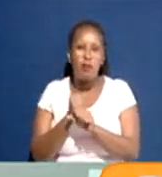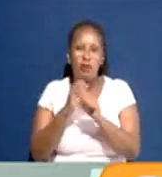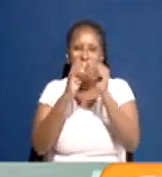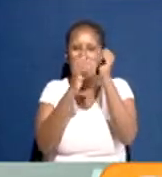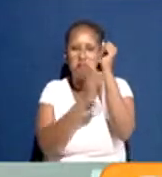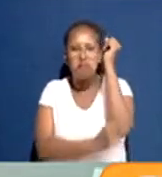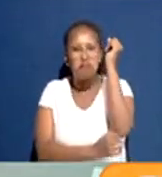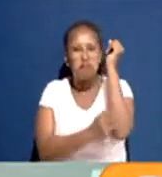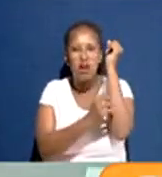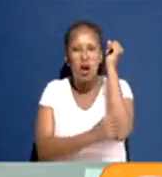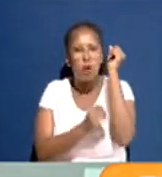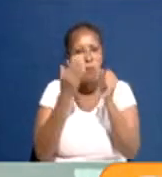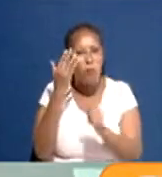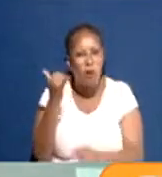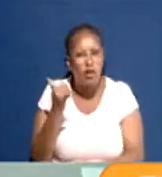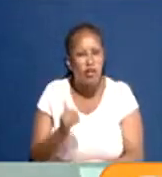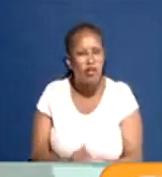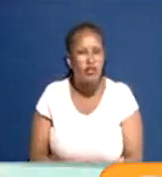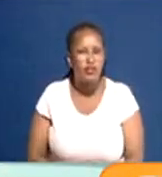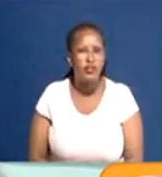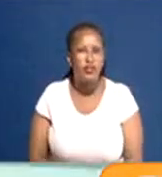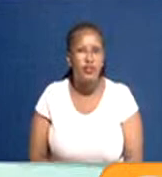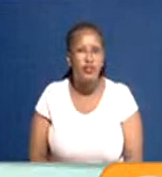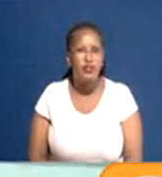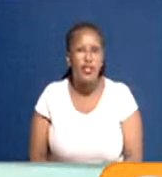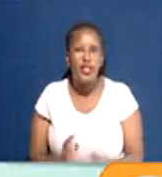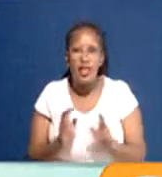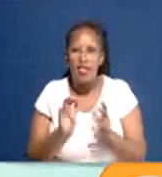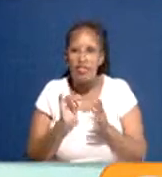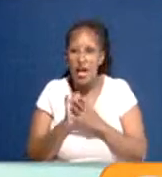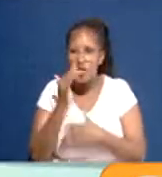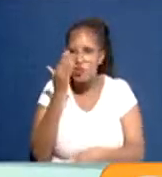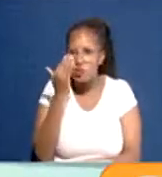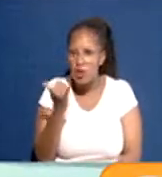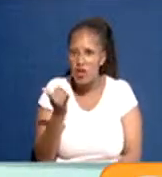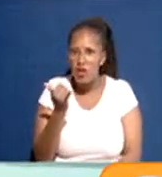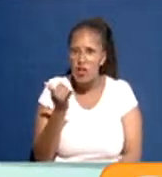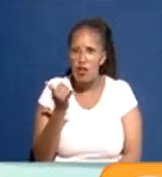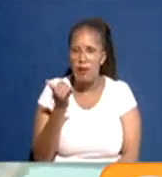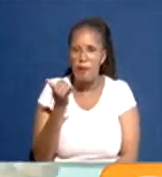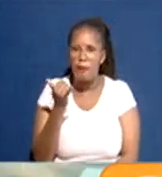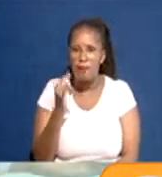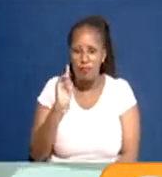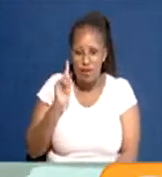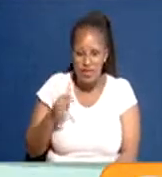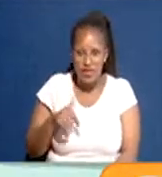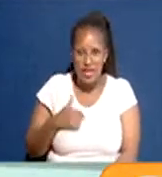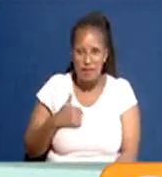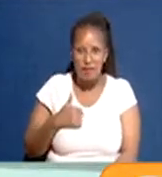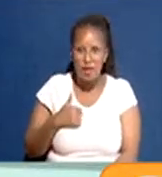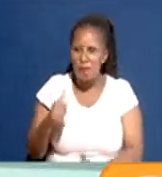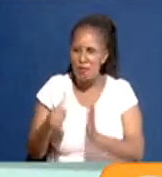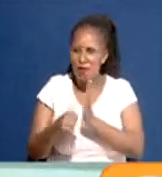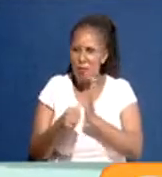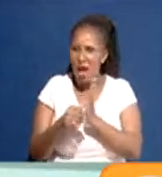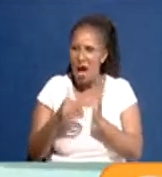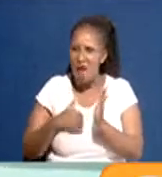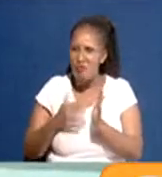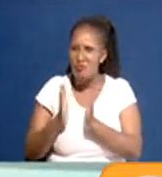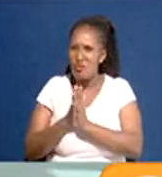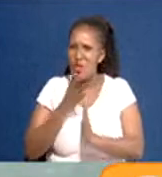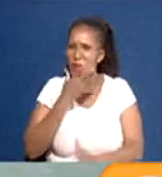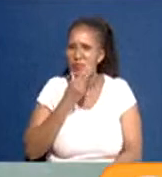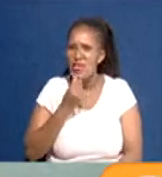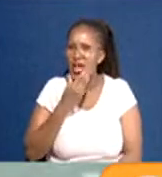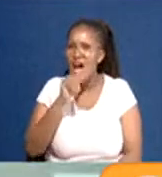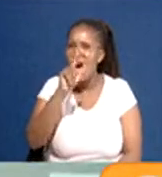retirement, in poverty. And it is the reason why mimi nimekuwa na shida sana na mzee Atoli.